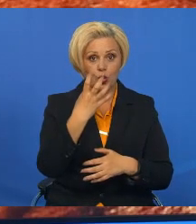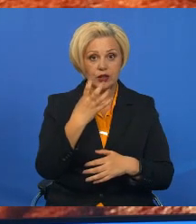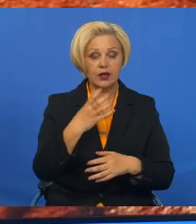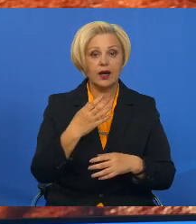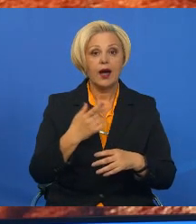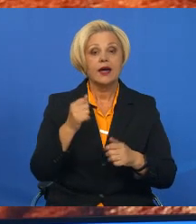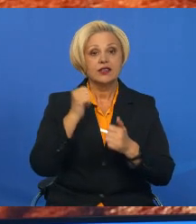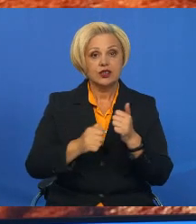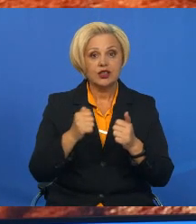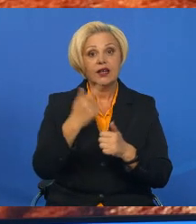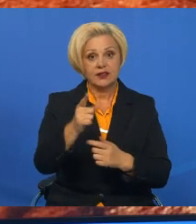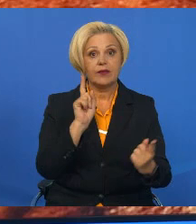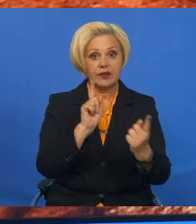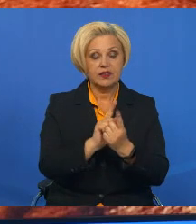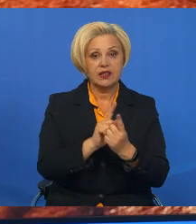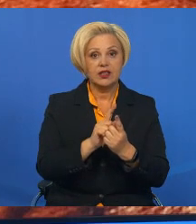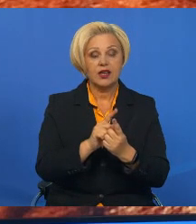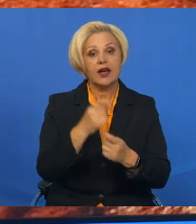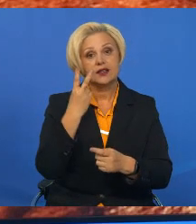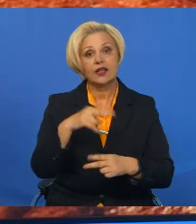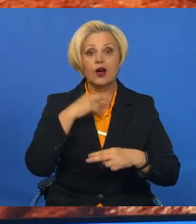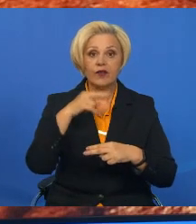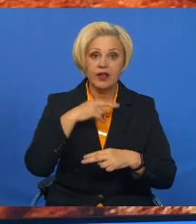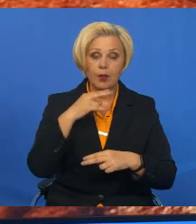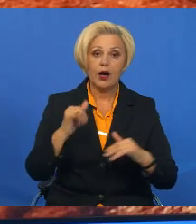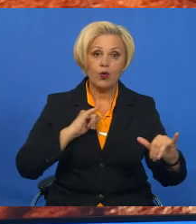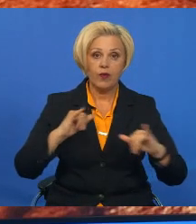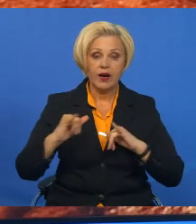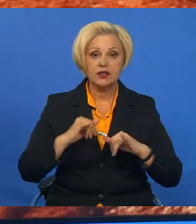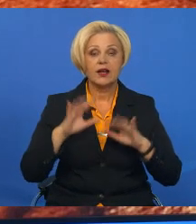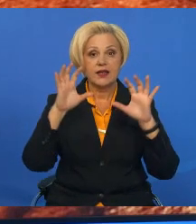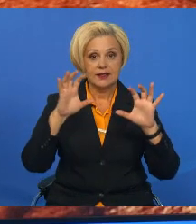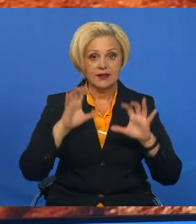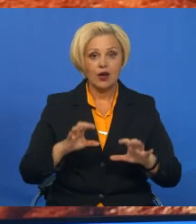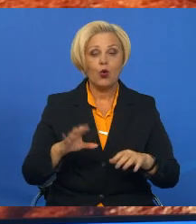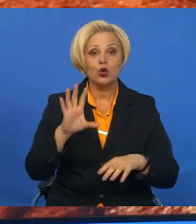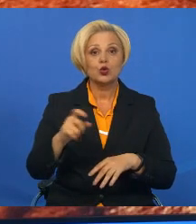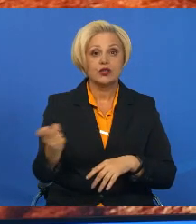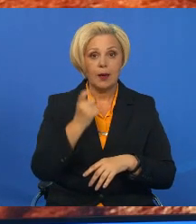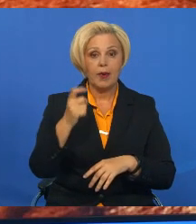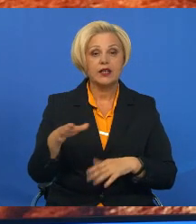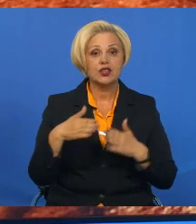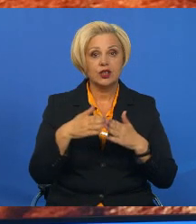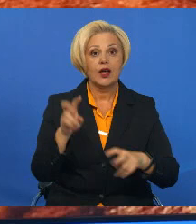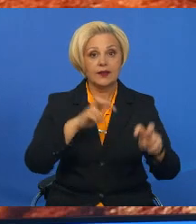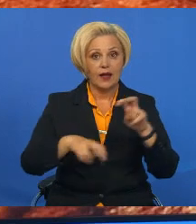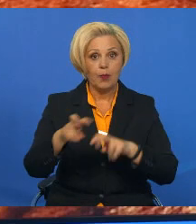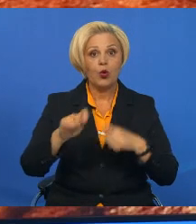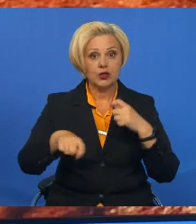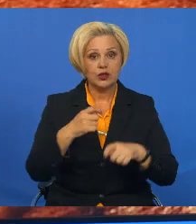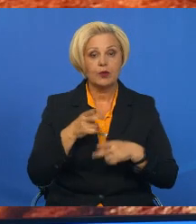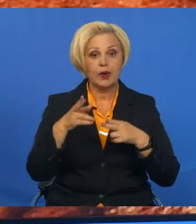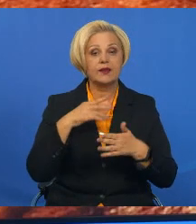як часта вы іх сустракаеце, ці ставяцца паважліва да літары закону сабачнікі Гомеля? На пошук правапарушальнікаў выехалі